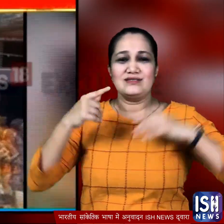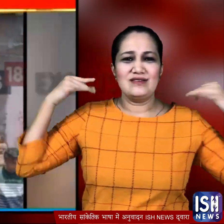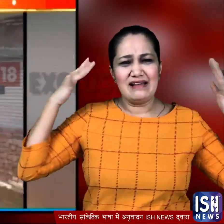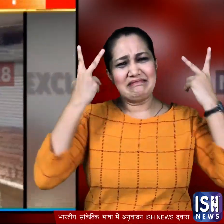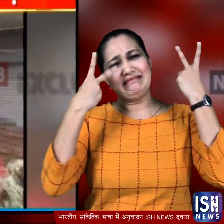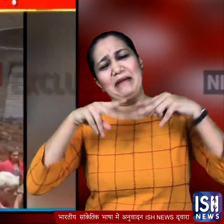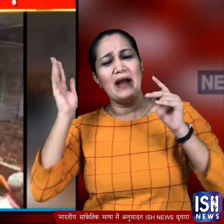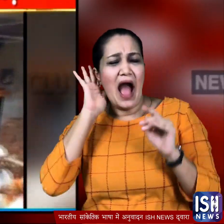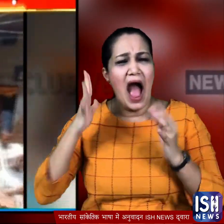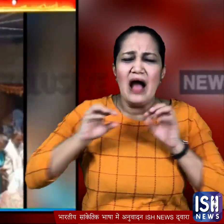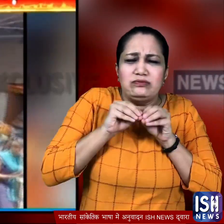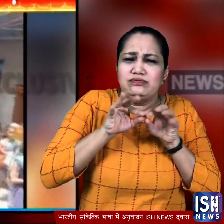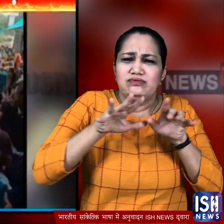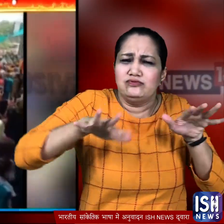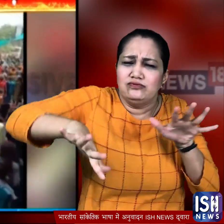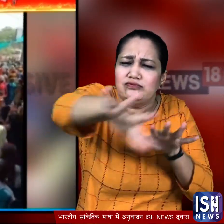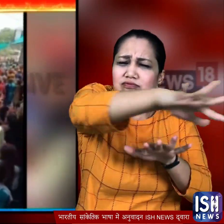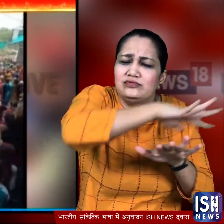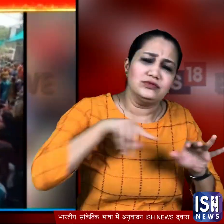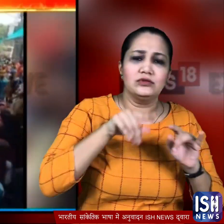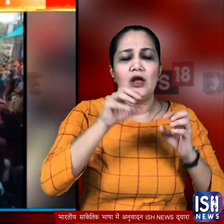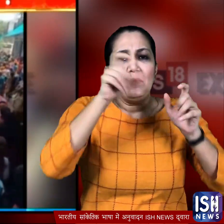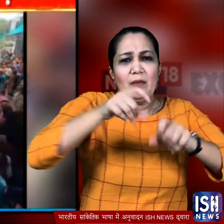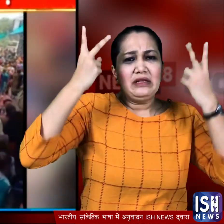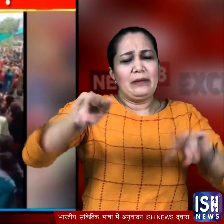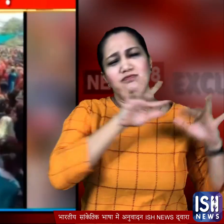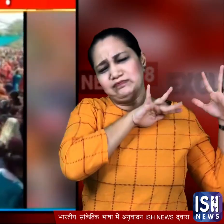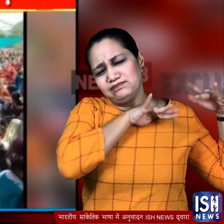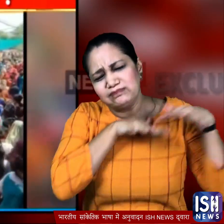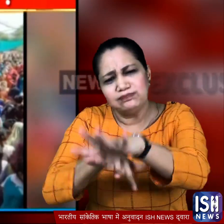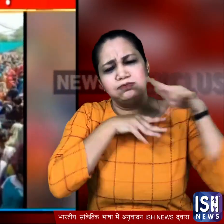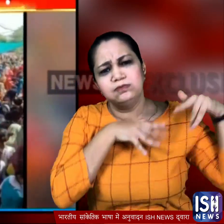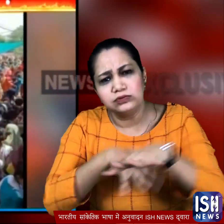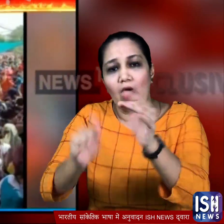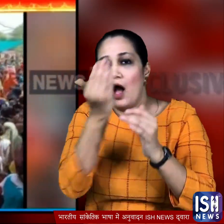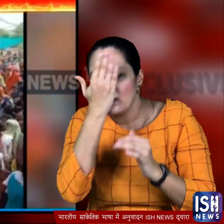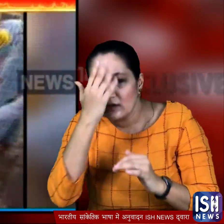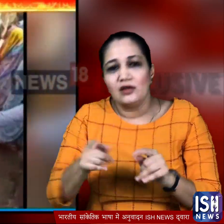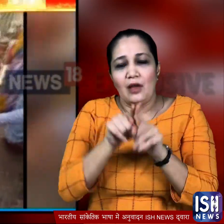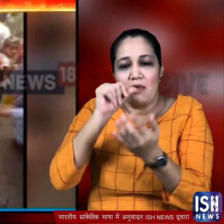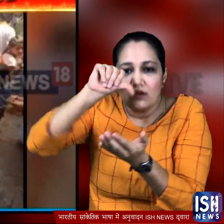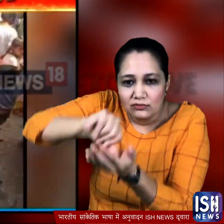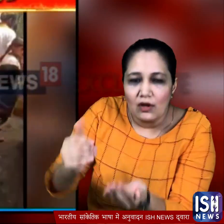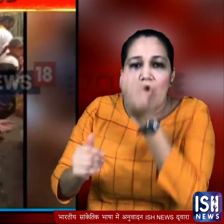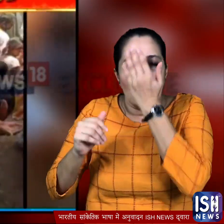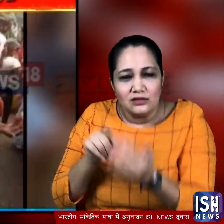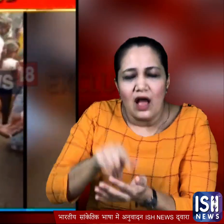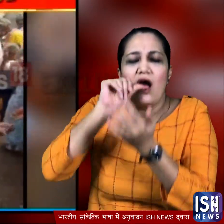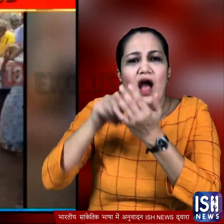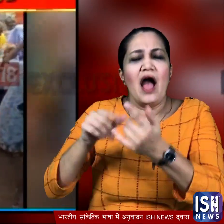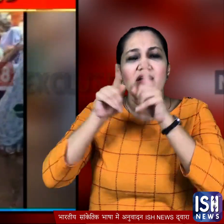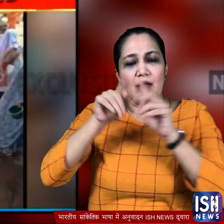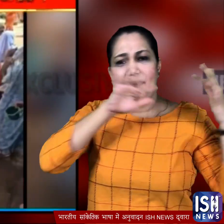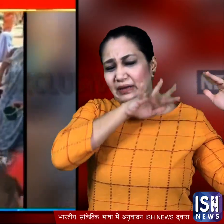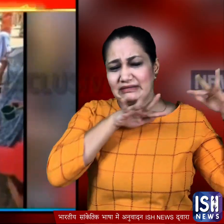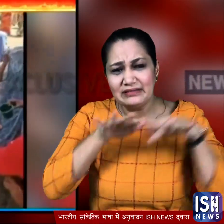गांव में ये बात आग की तरह फैल गई। अच्छी खासी तादाद में गांव वाले मंदिर का जल पीने के लिए वहां जुट गए। कुछ ही देर में मंदिर के बाहर जमा